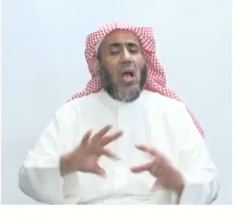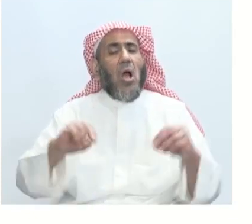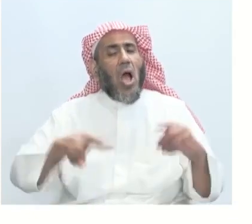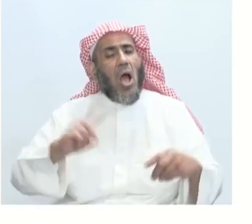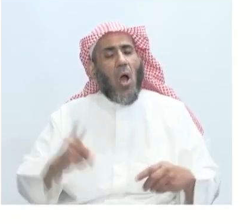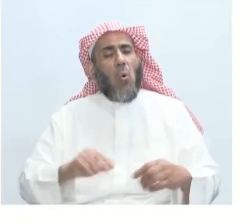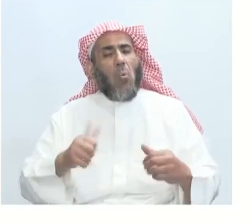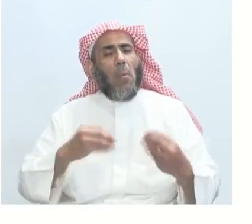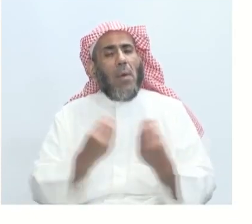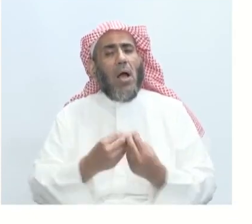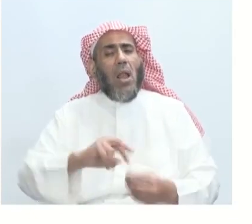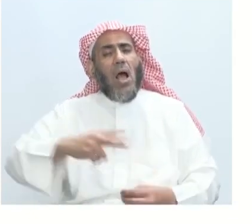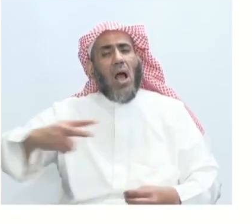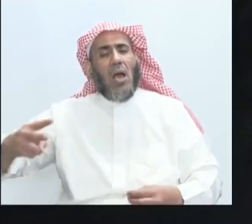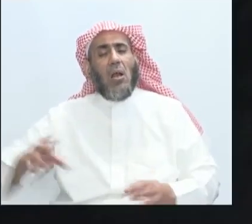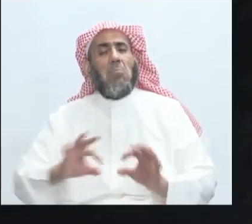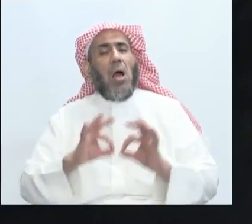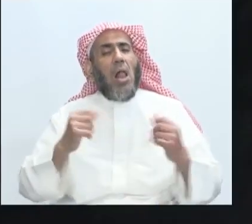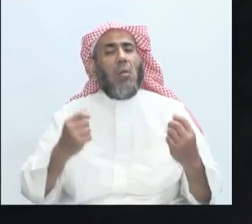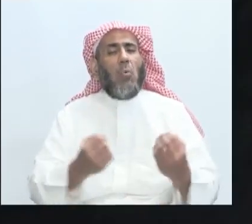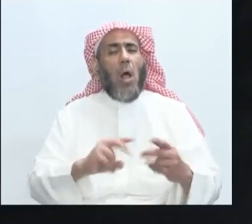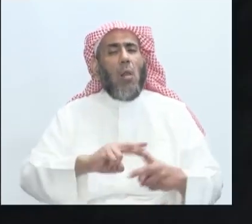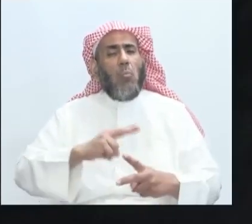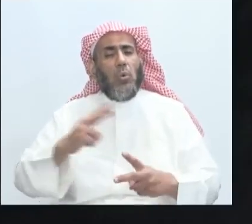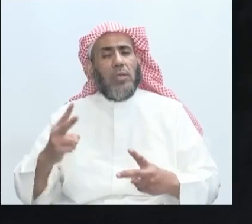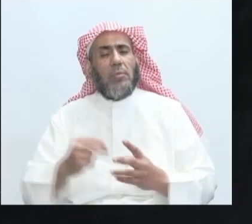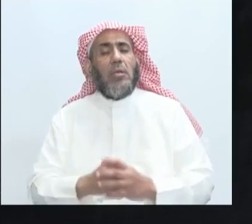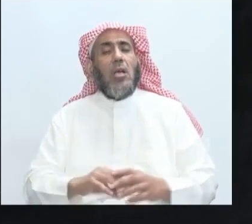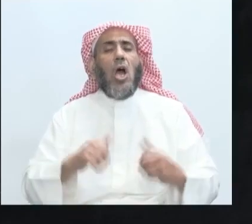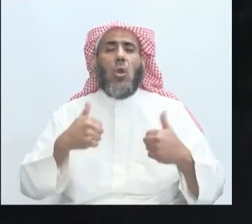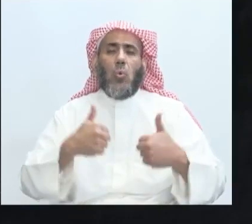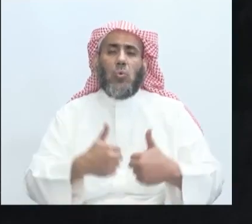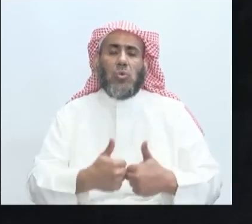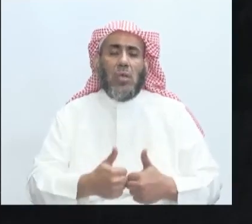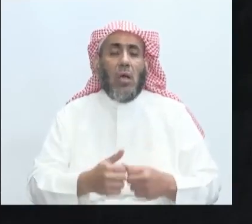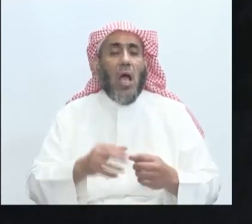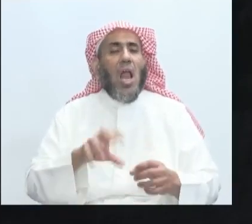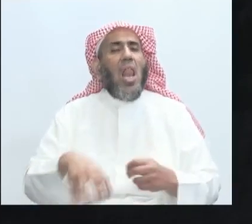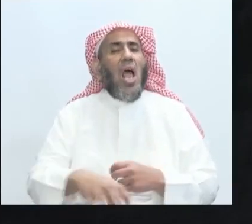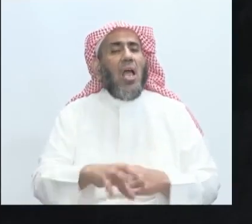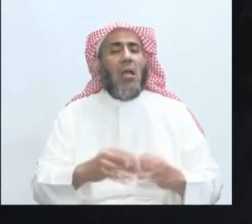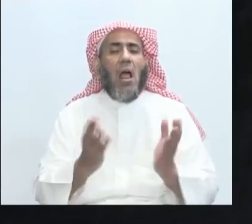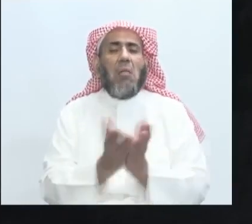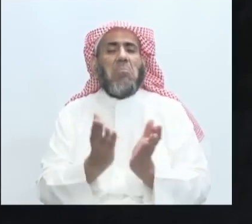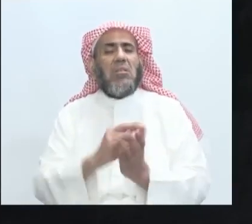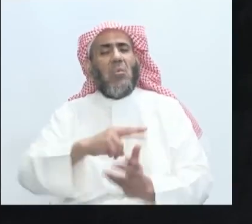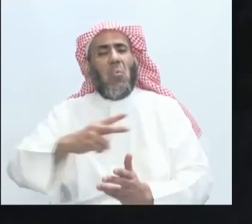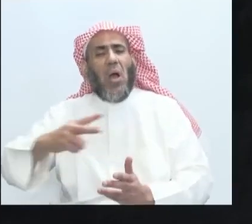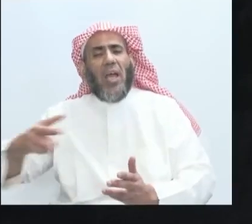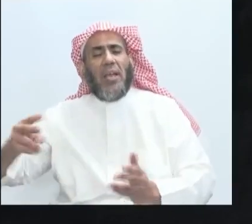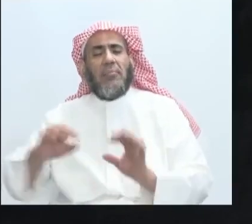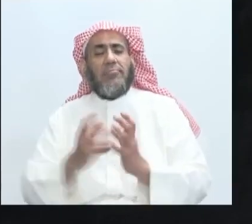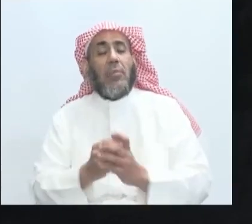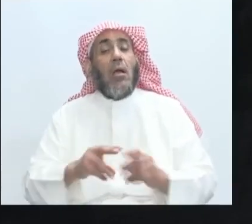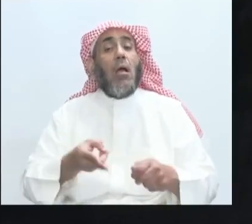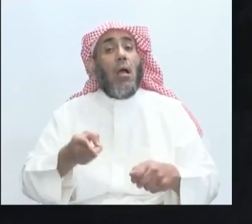الاخرين اي مع المجتمع المحيط بنا الاسره الحي المدرسه وغيرها